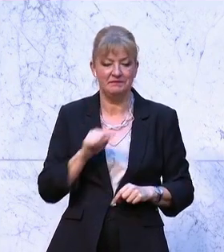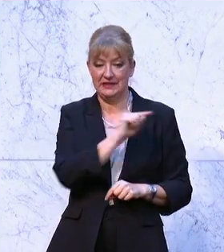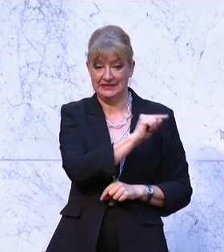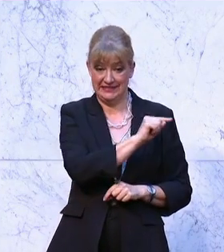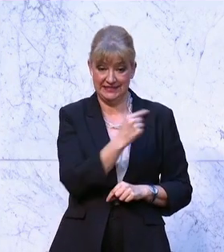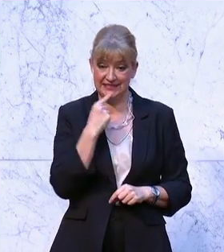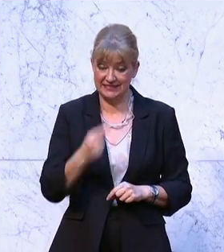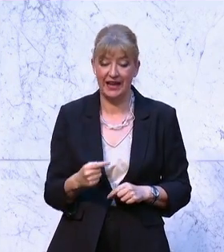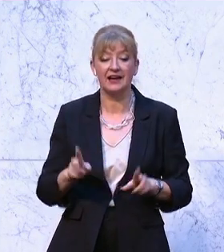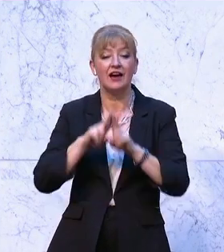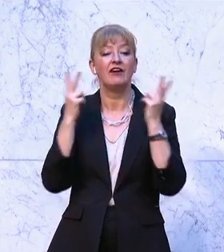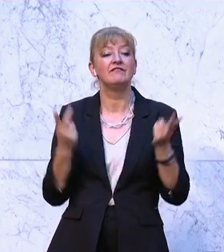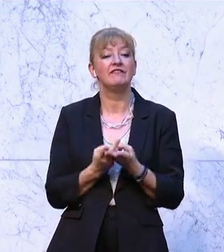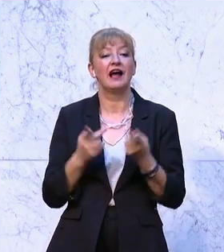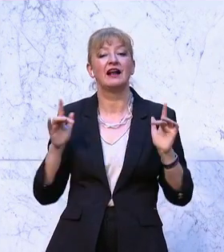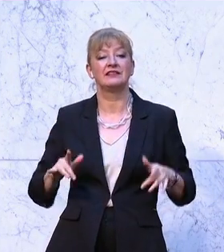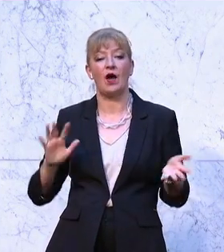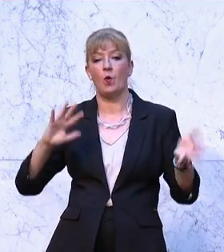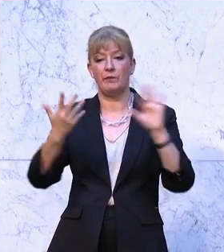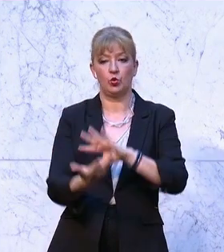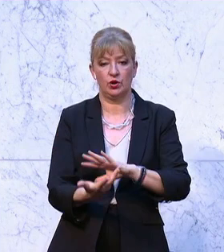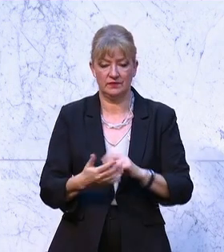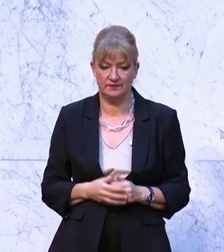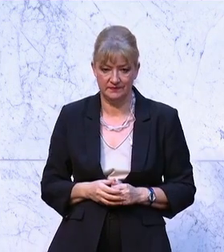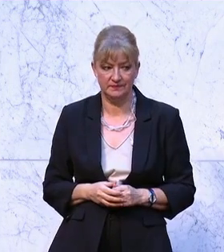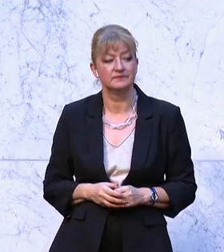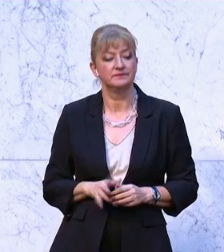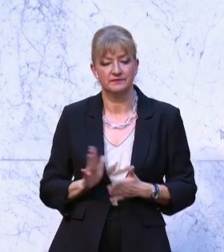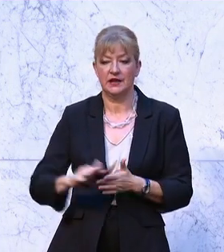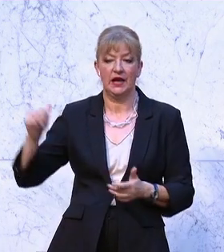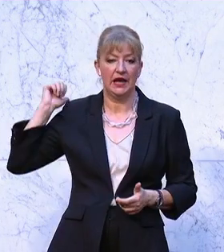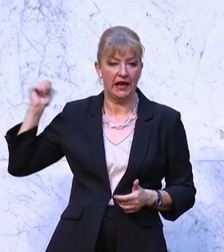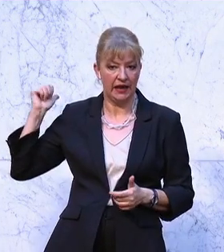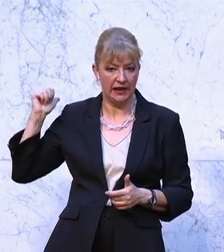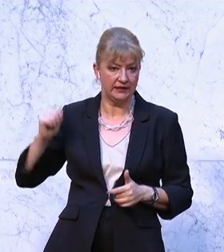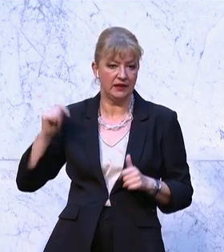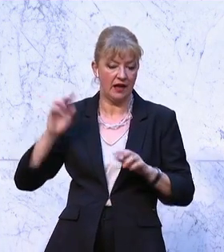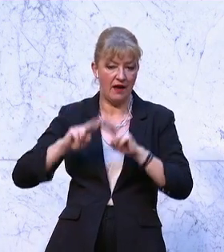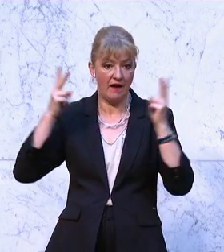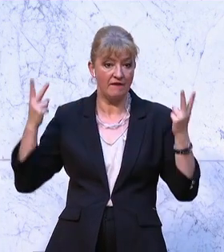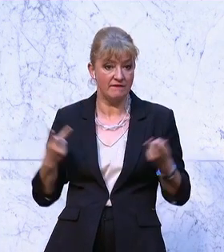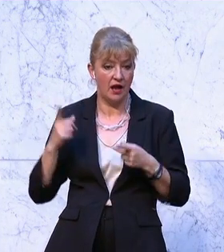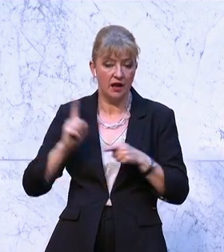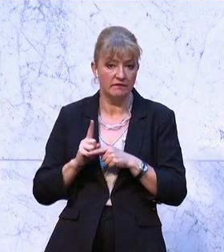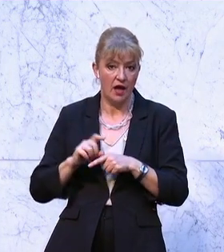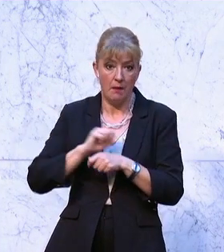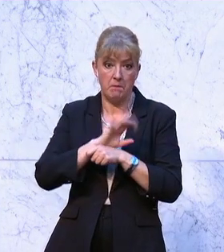sagen, die Welt befindet sich in Umbruch. Hinter uns ist eine weltweite